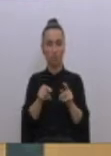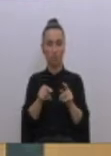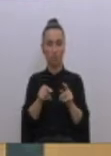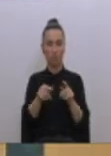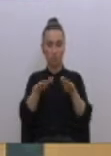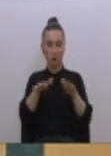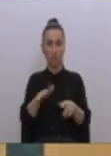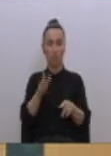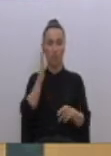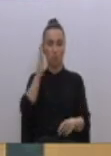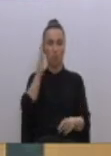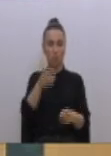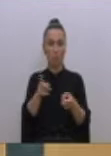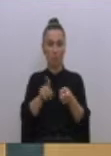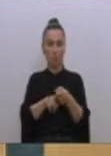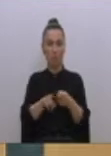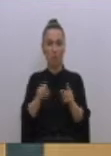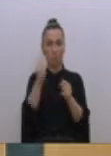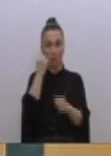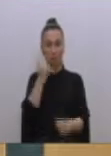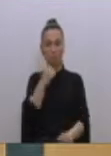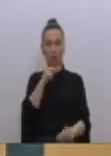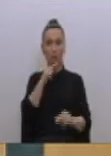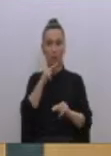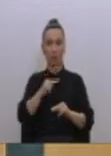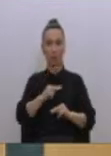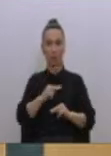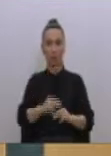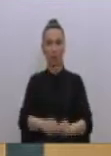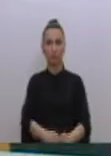პოზიციას მომავალშიც. მადლობა ყურადღებისთვის.